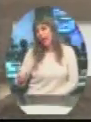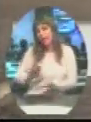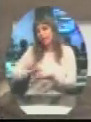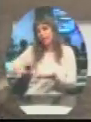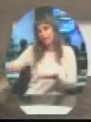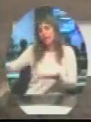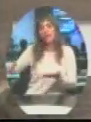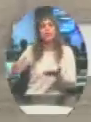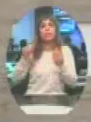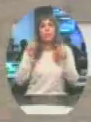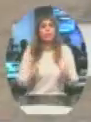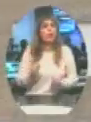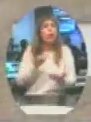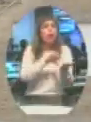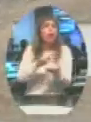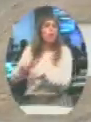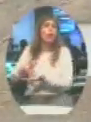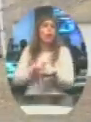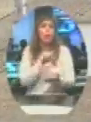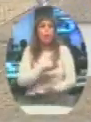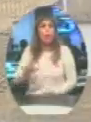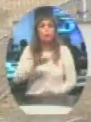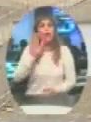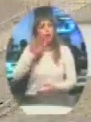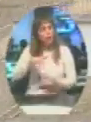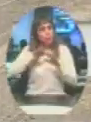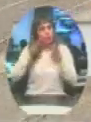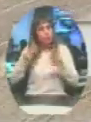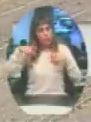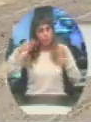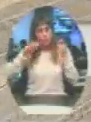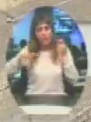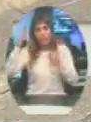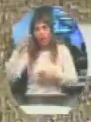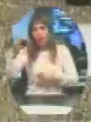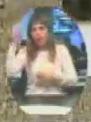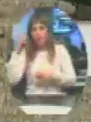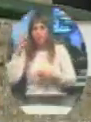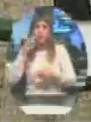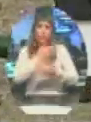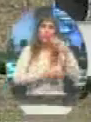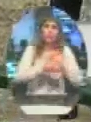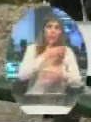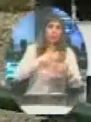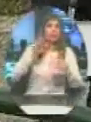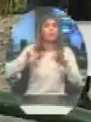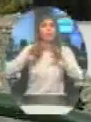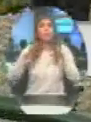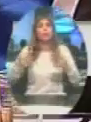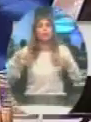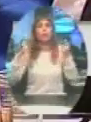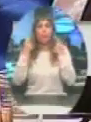למגזרים שונים באוכלוסייה, בין היתר למוסדות החינוך בחברה הערבית, לעולים חדשים וגם במוסדות החינוך